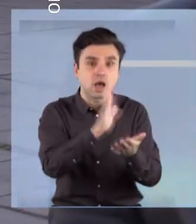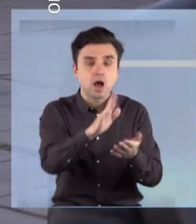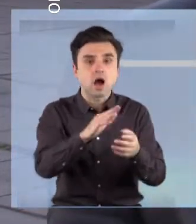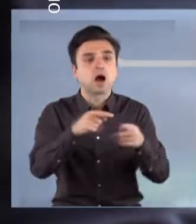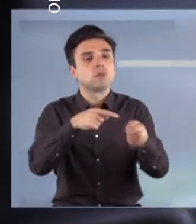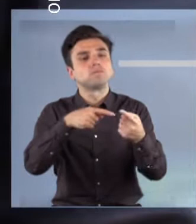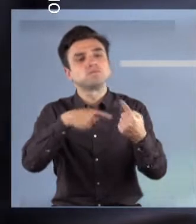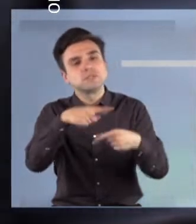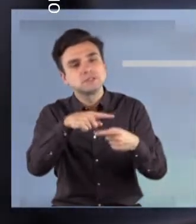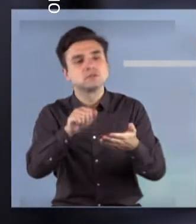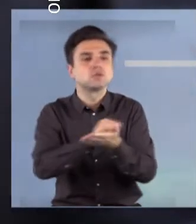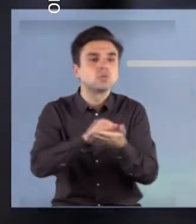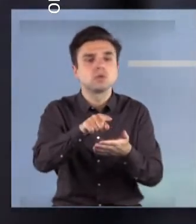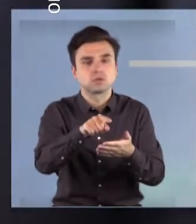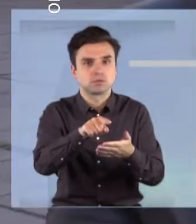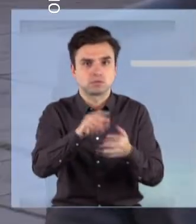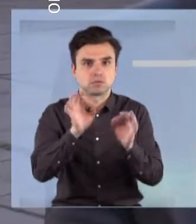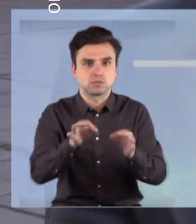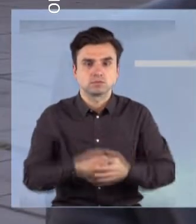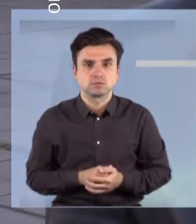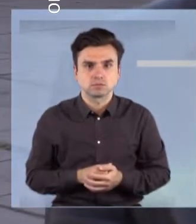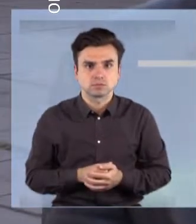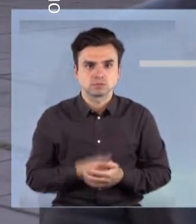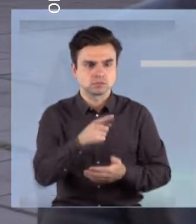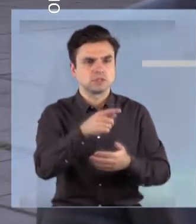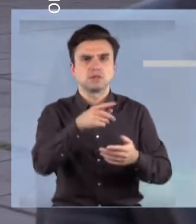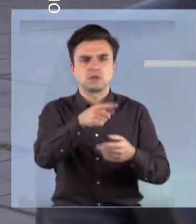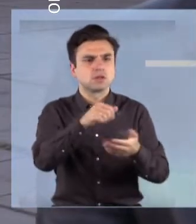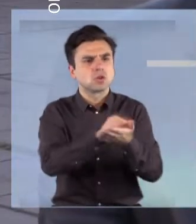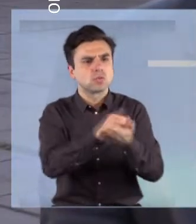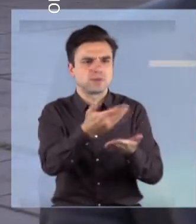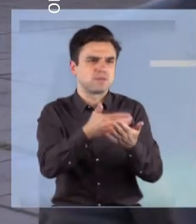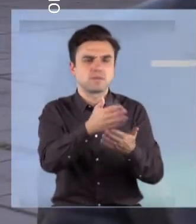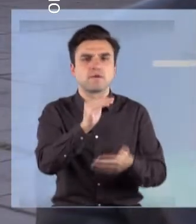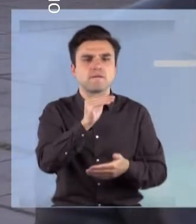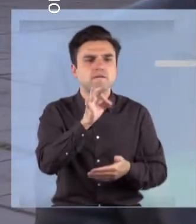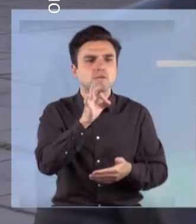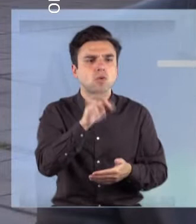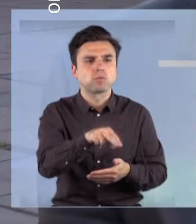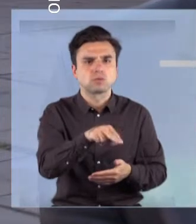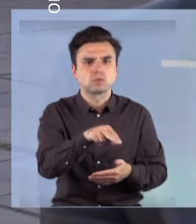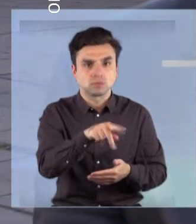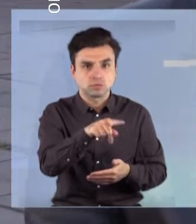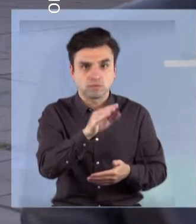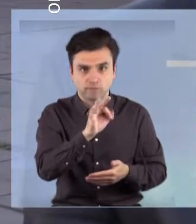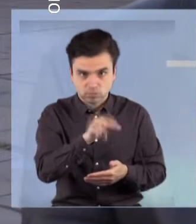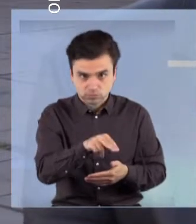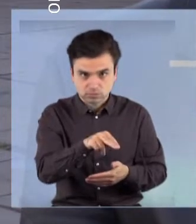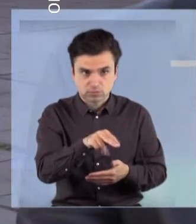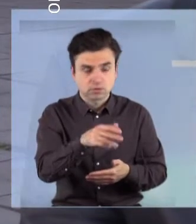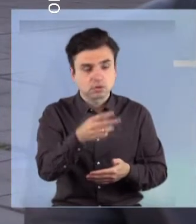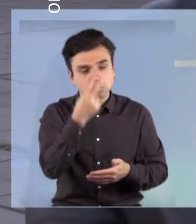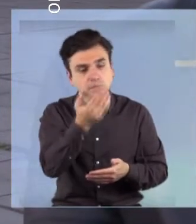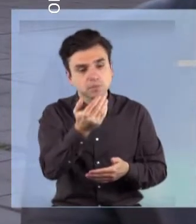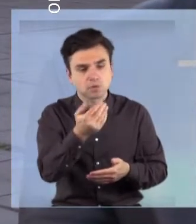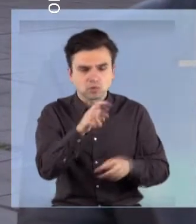правила відвідування. Треба обмежувати години відвідування, і для кожної групи тварин ці